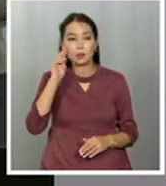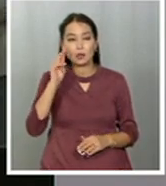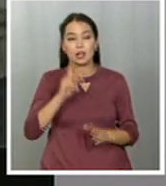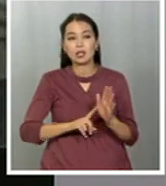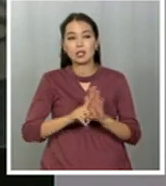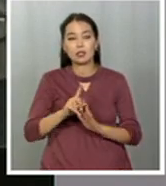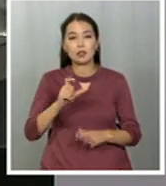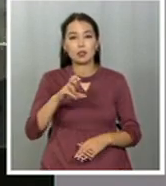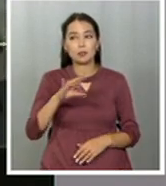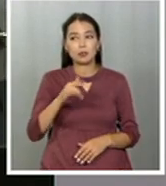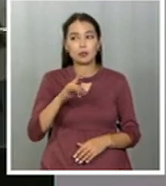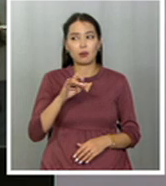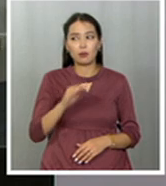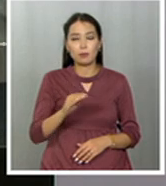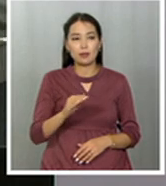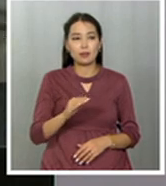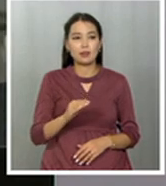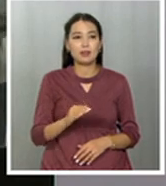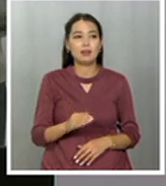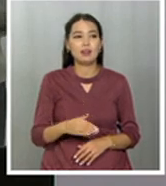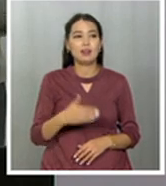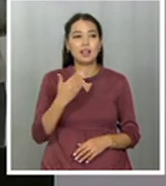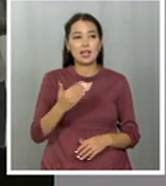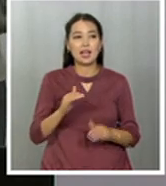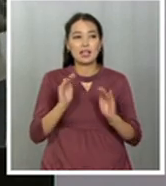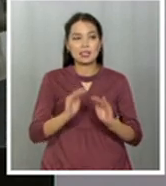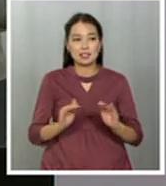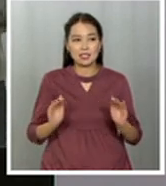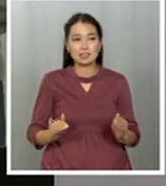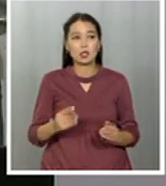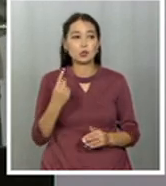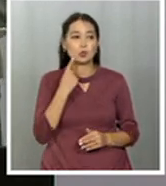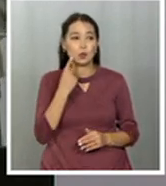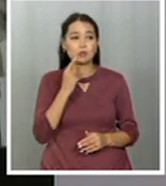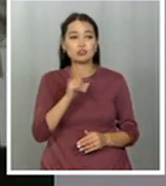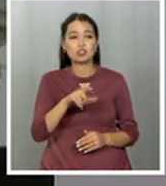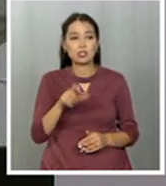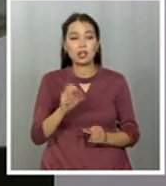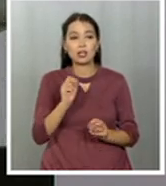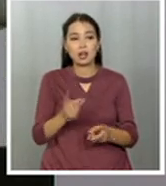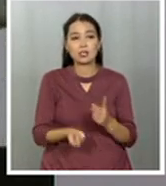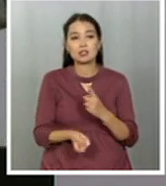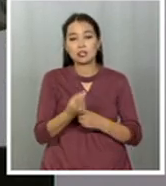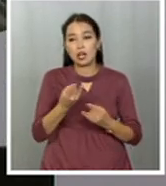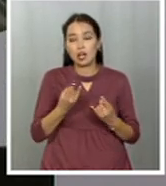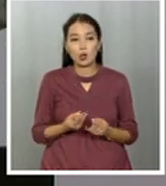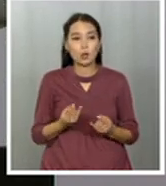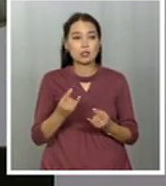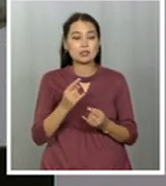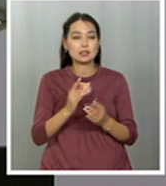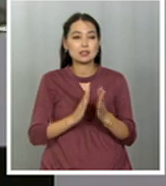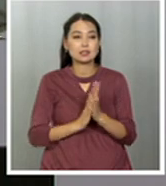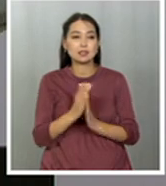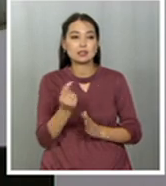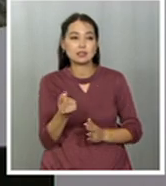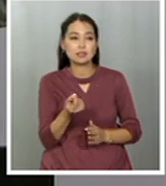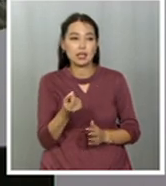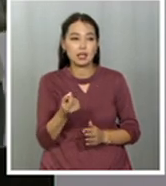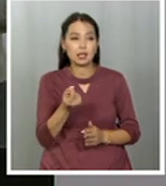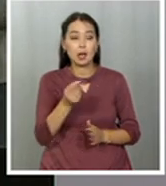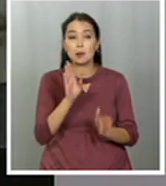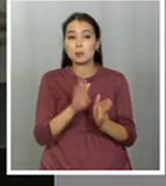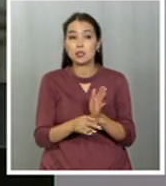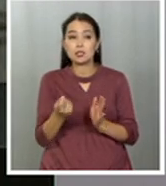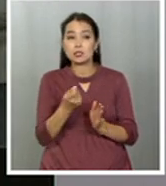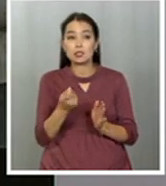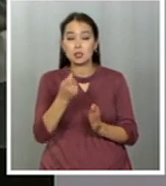Чингиз Айтматов говорил: «Детская совесть в человеке, как зародыш в зерне. Без зародыша зерно не